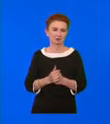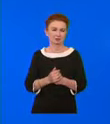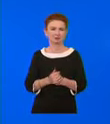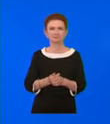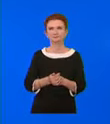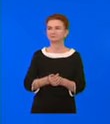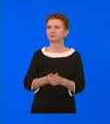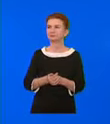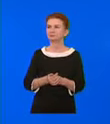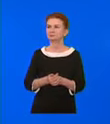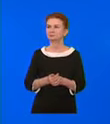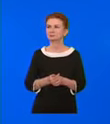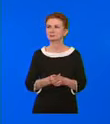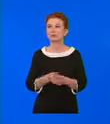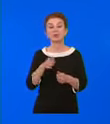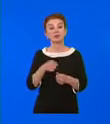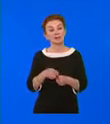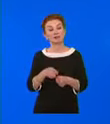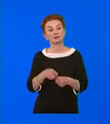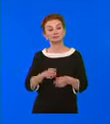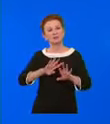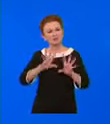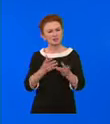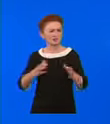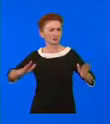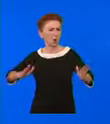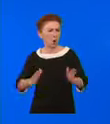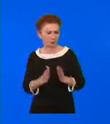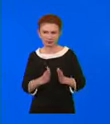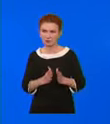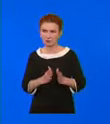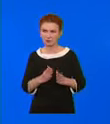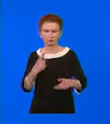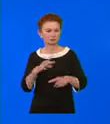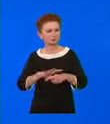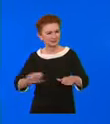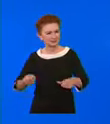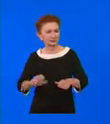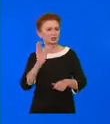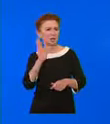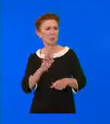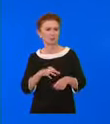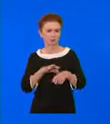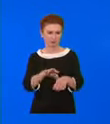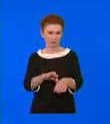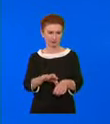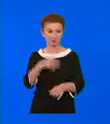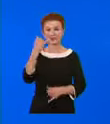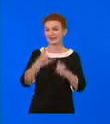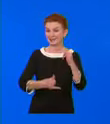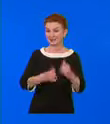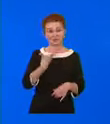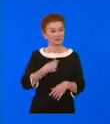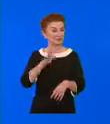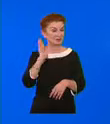Dania, gdzie te ograniczenia wdrożone zostały później. Dlatego o ile nie zaistnieją bardzo optymistyczne okoliczności